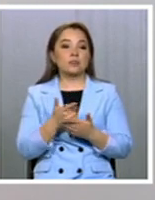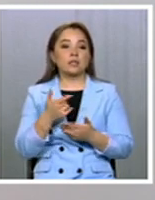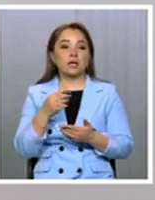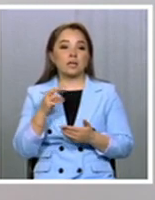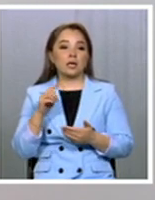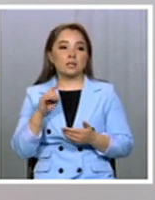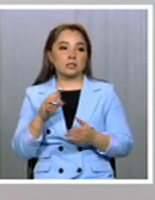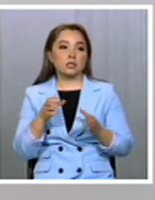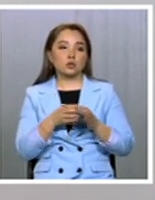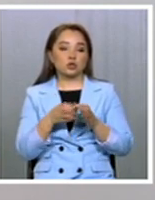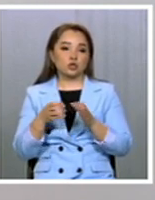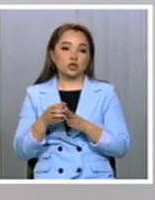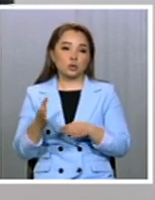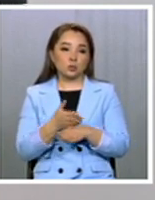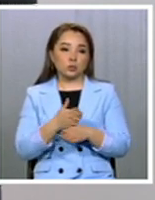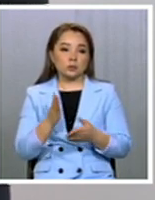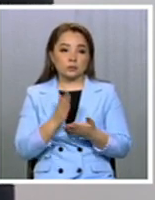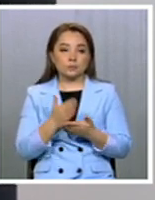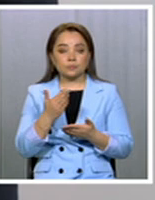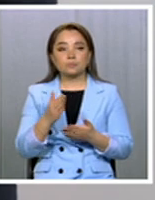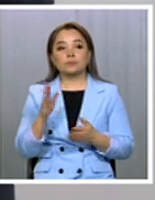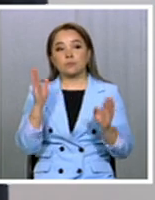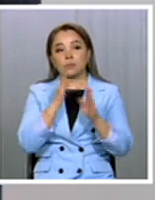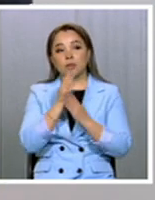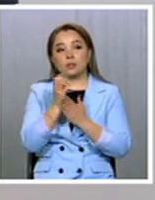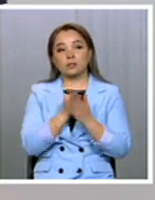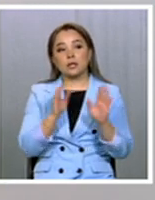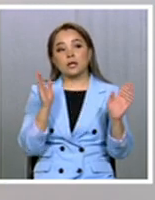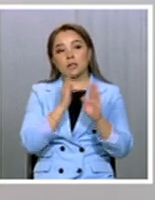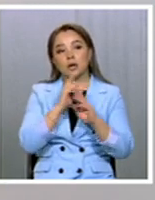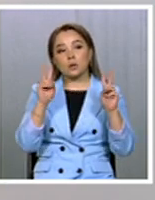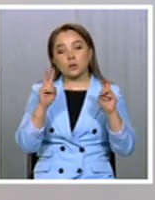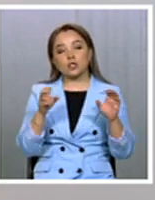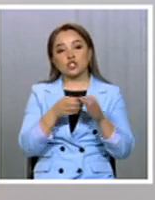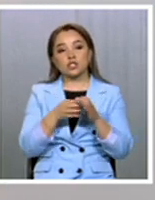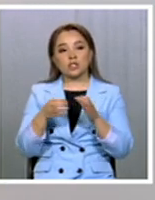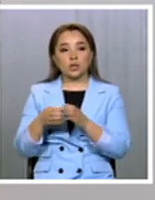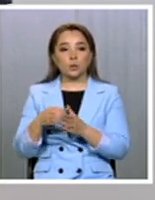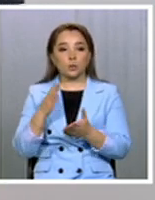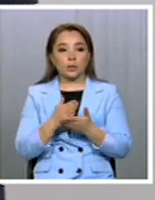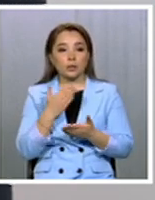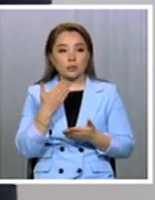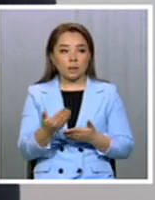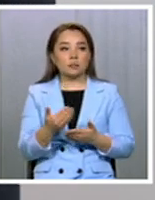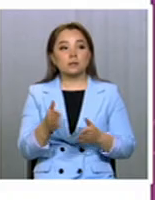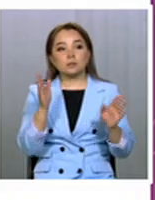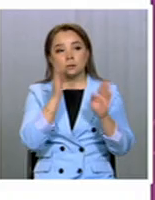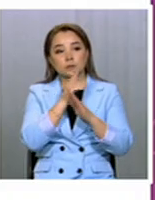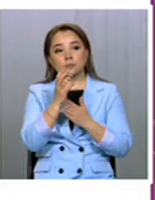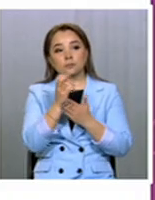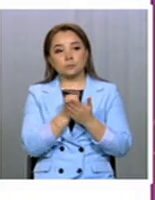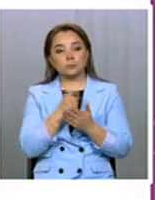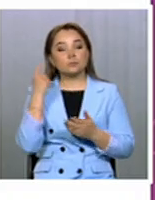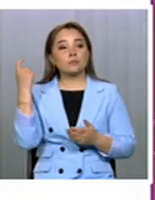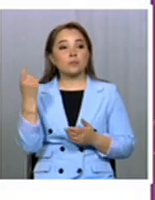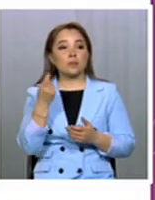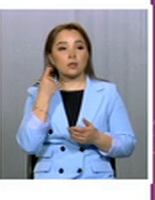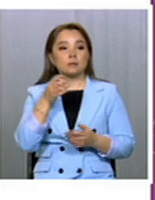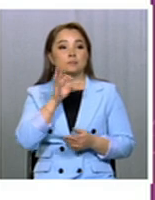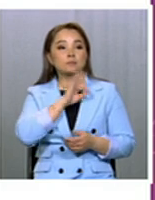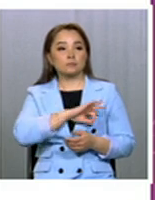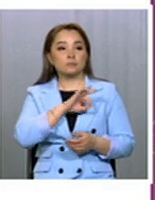бойынша жіктелуі, табиғат ресурстардың экологиялық жіктелуі, табиғат ресурстардың шаруашылықта